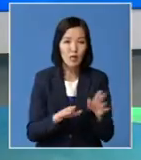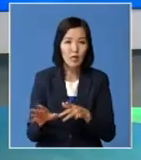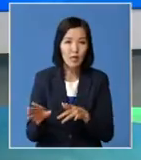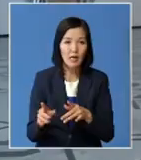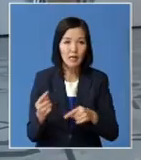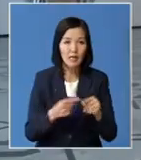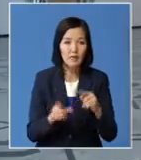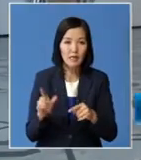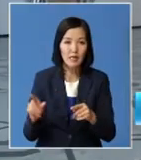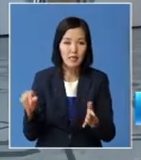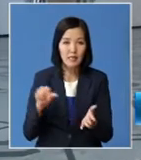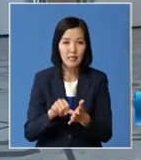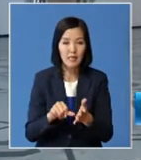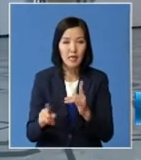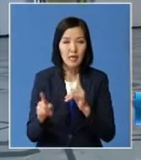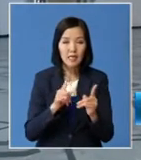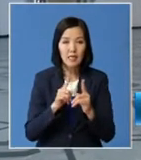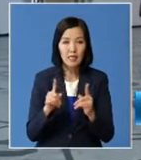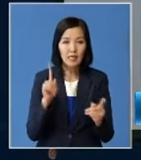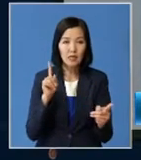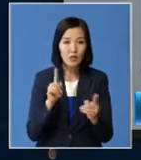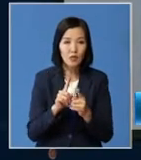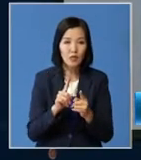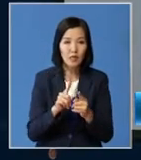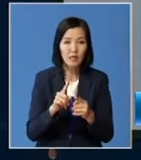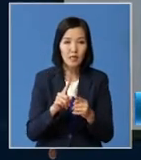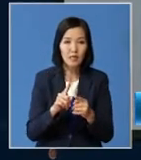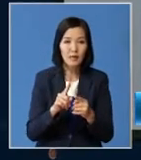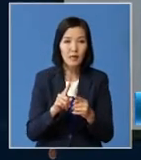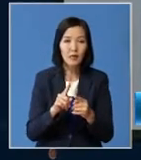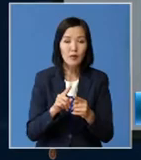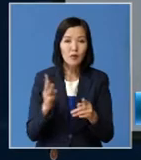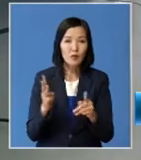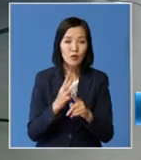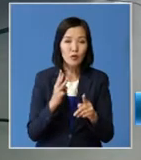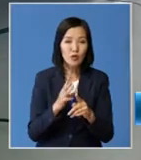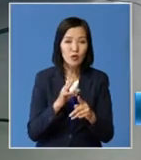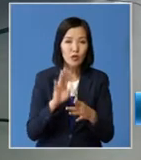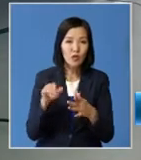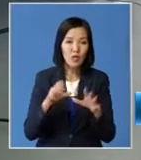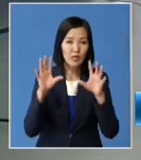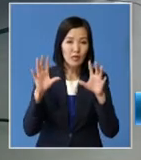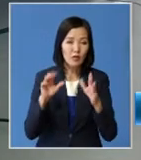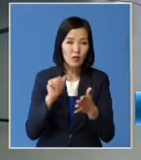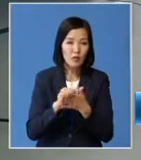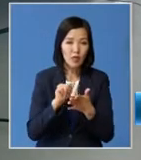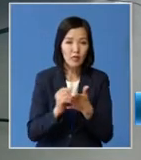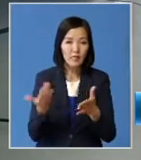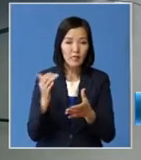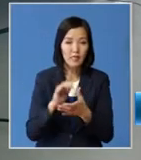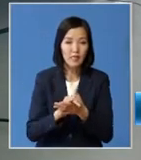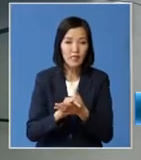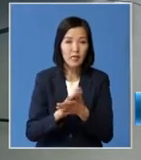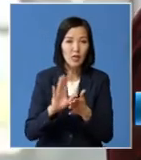бірнеше кәсіпкерлері қатысты. Кездесуде орталық басшысы бизнес өкілдеріне осымен үшінші рет шығарылған жаңа заң құжатын таныстырды. Айта кету керек, жаңа